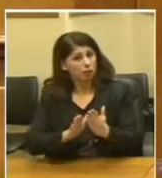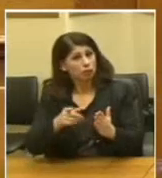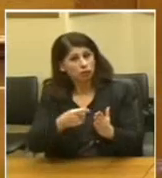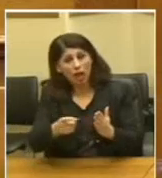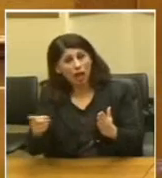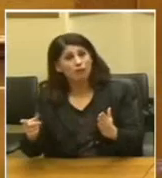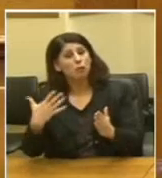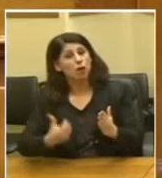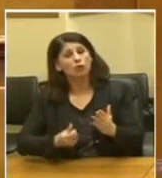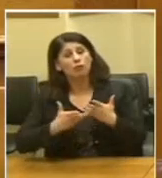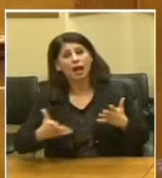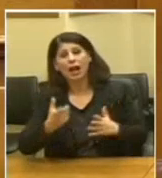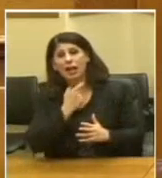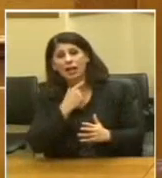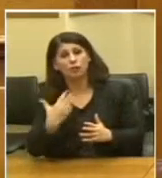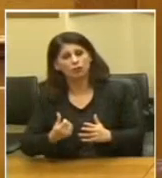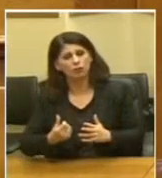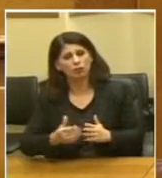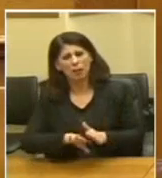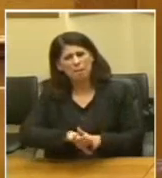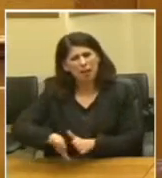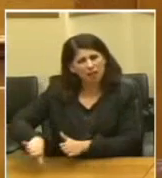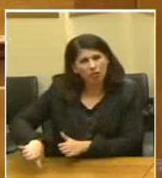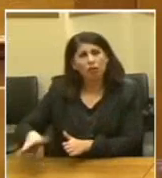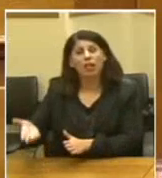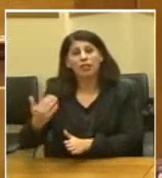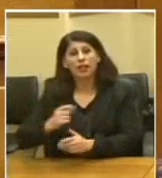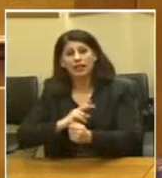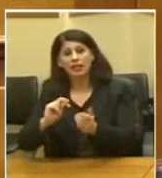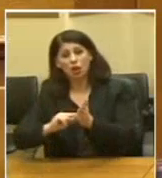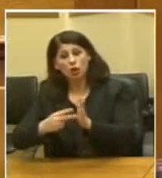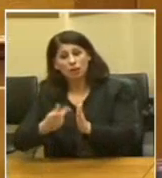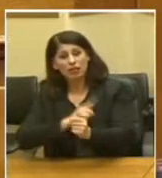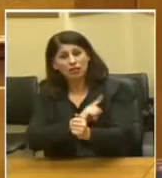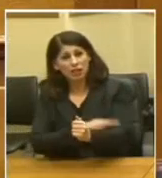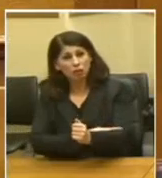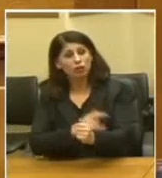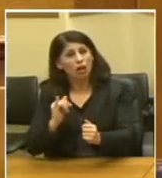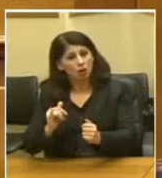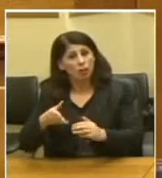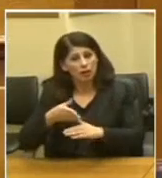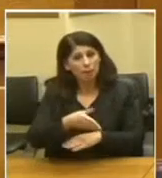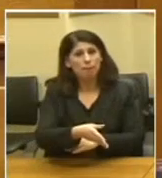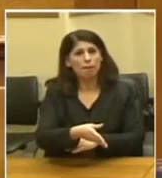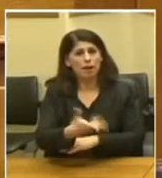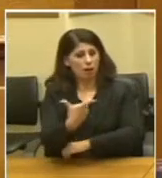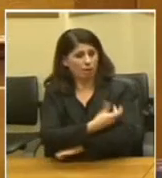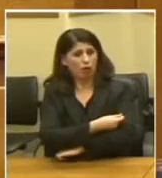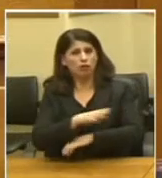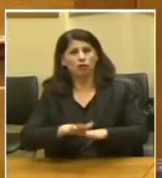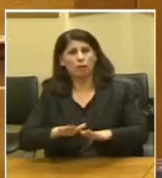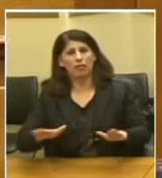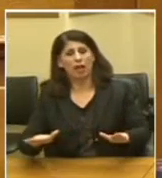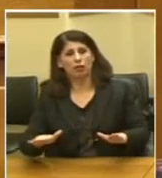έχουν πιο πολύ ανάγκη, που βρίσκονται στο περιθώριο, που δεν έχουν την οικονομική δυνατότητα ακόμα και να πάνε να εμβολιάσουν τα παιδιά